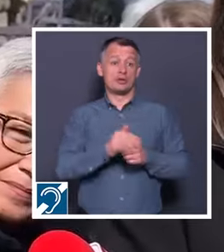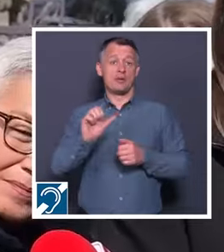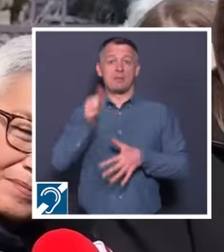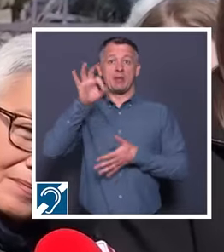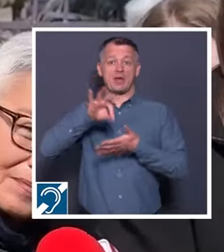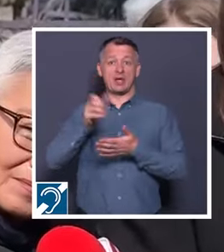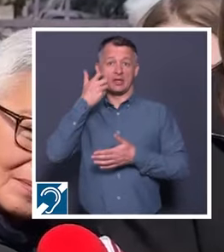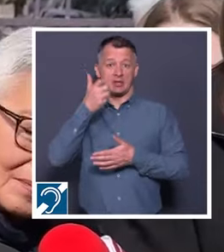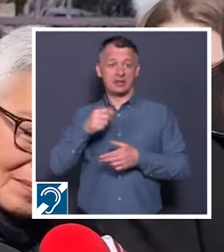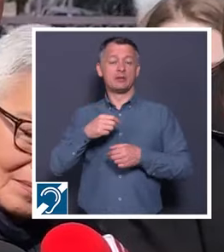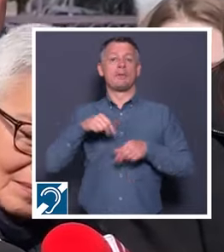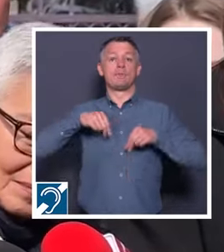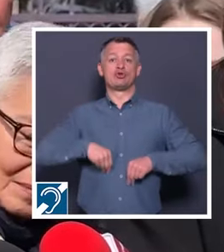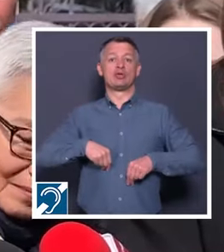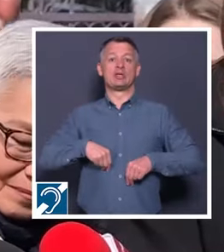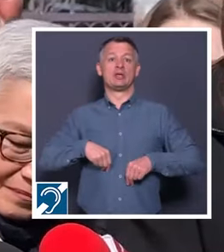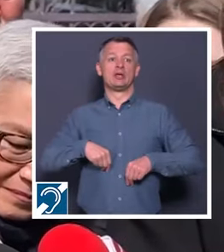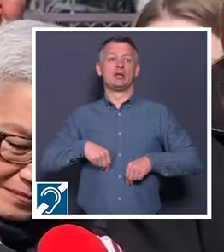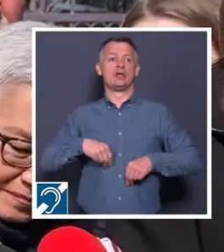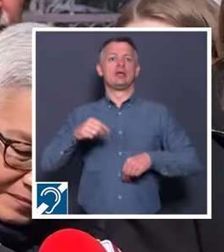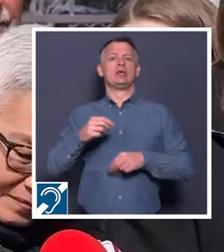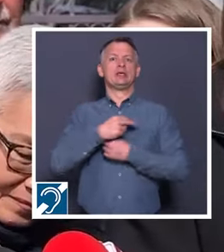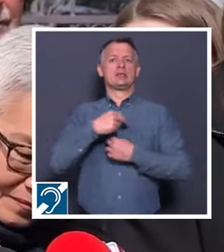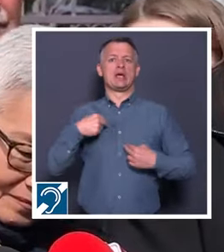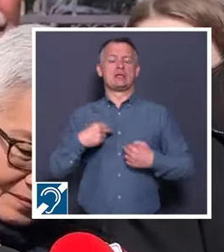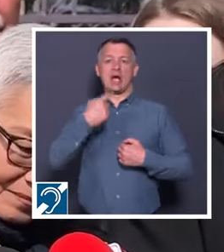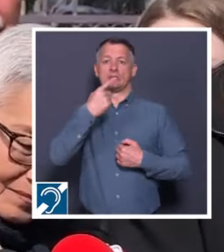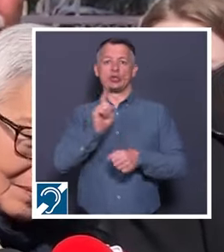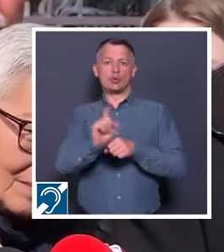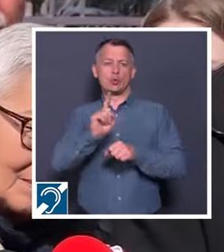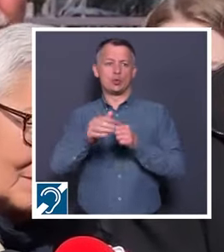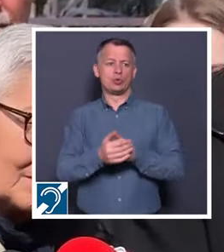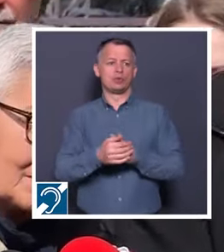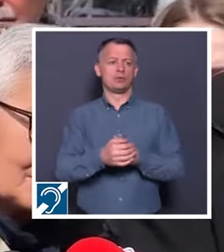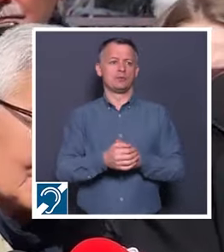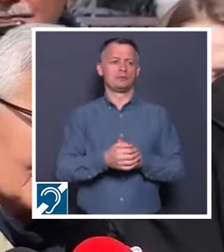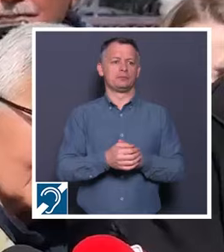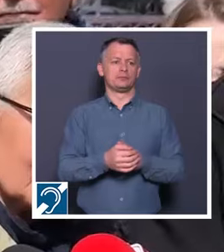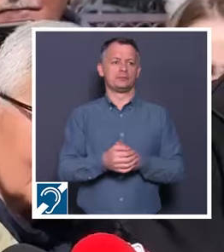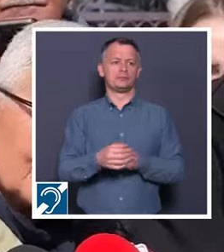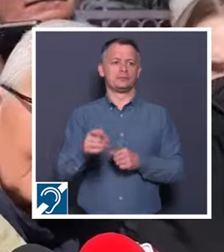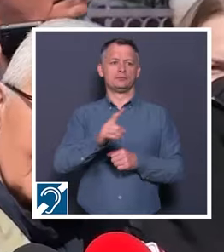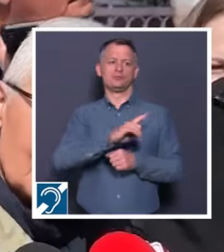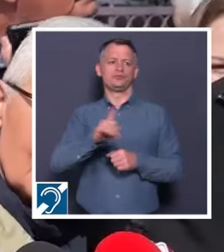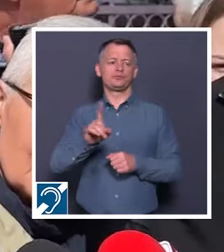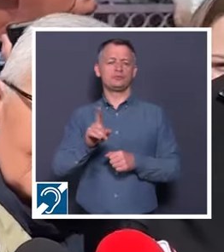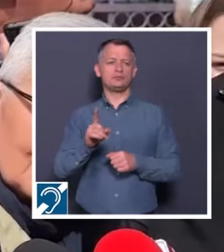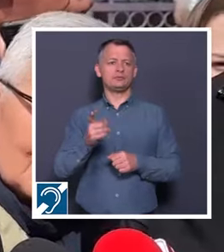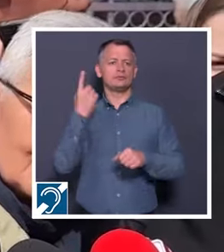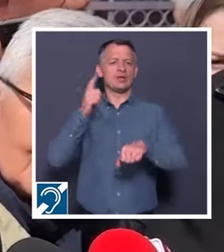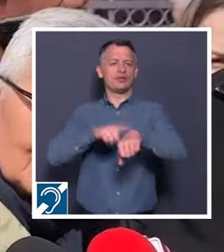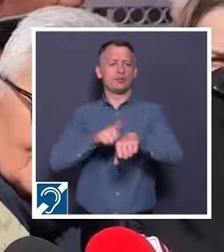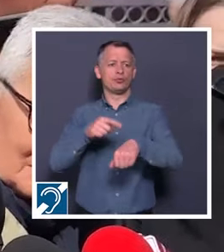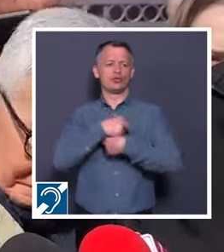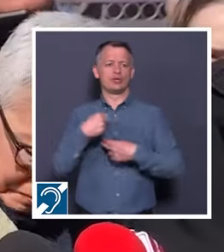când președintele instanței a făcut această referire. Pentru că nici în cursul